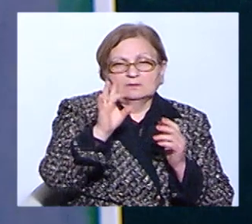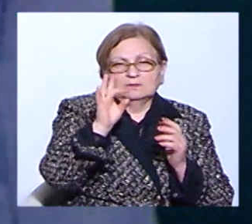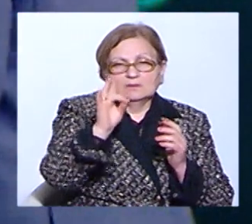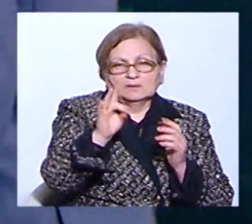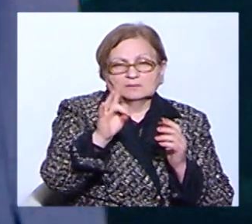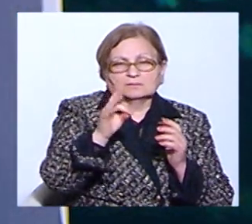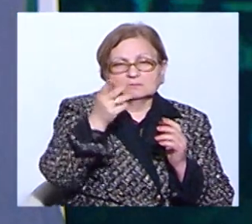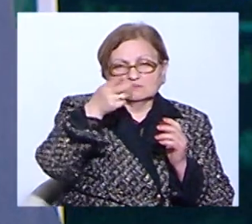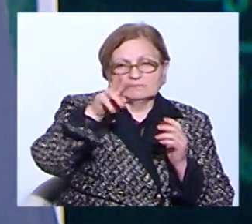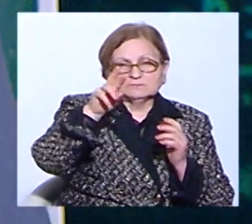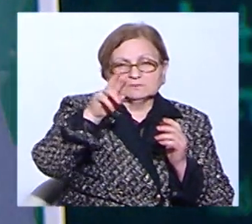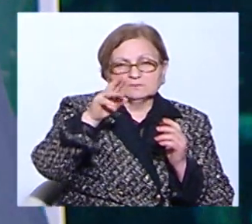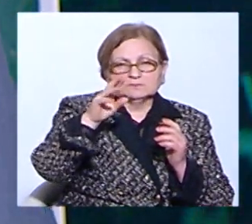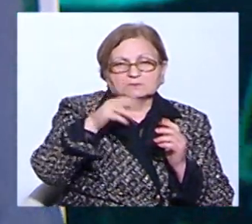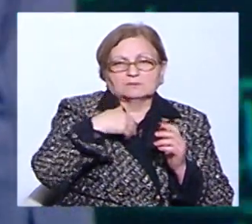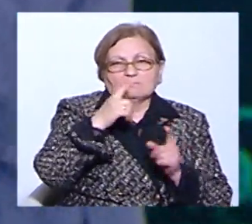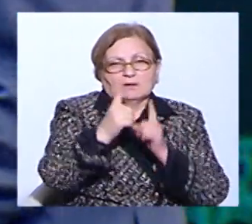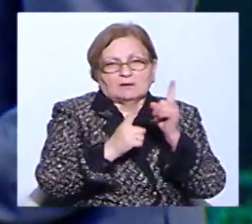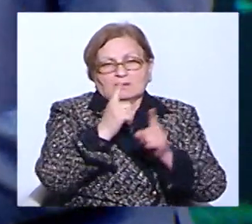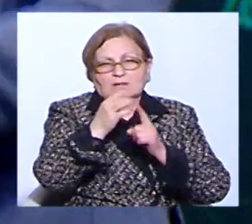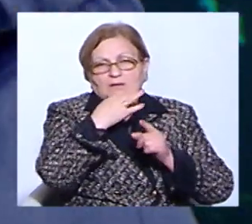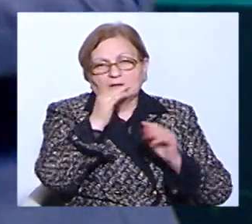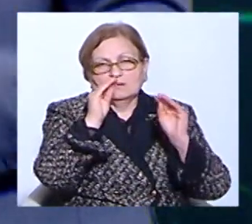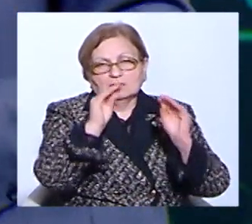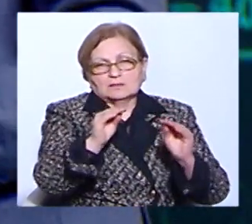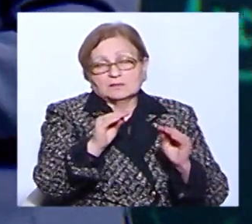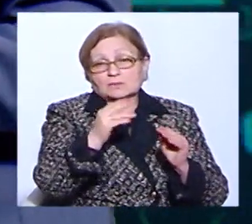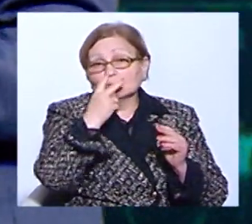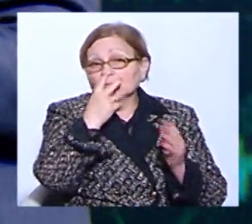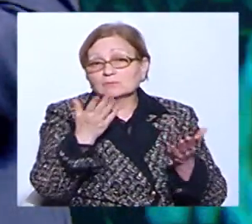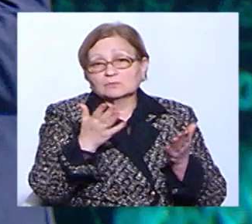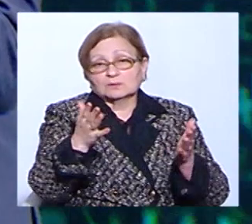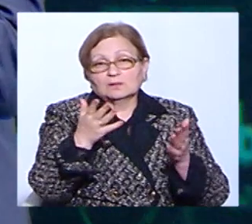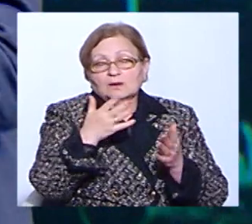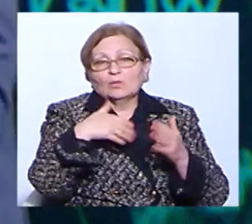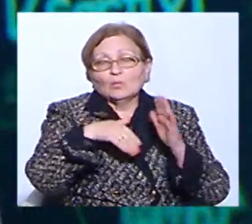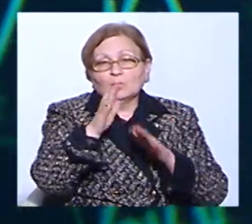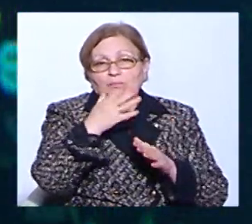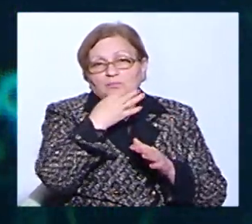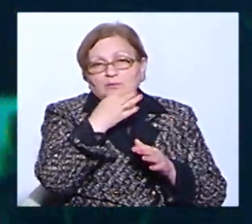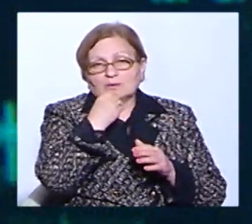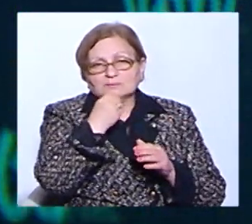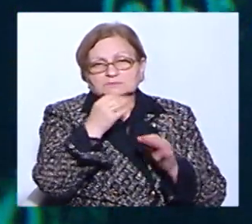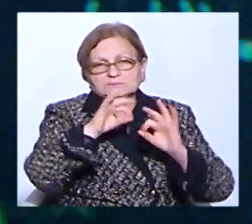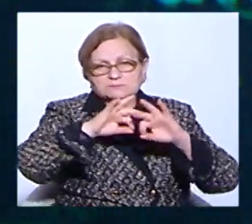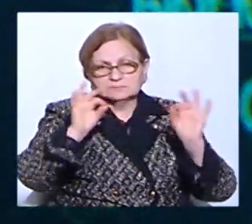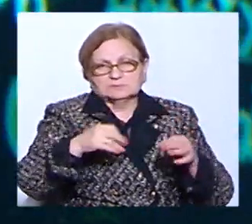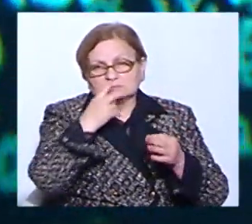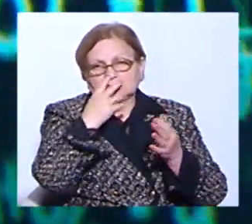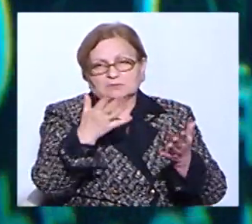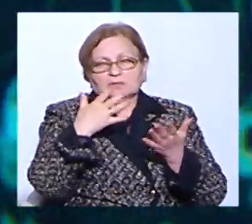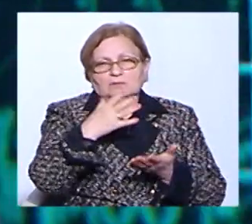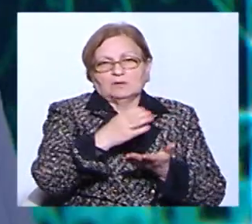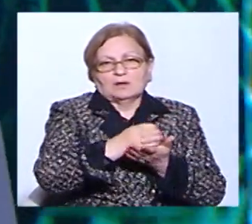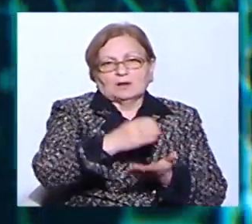h-ი, მაგრამ მოდით აი ამას გავალამაზებ. ამ ფორმულას მივცემ ისეთ სახის, რომელიც სადაც უფრო კარგად გამოჩნდება, უფრო მკაფიოდ